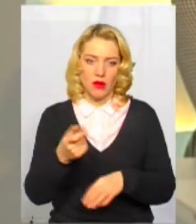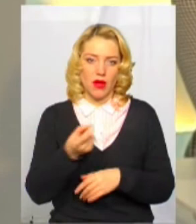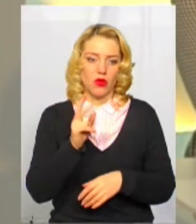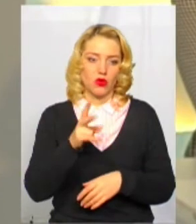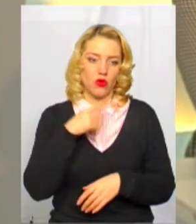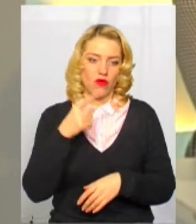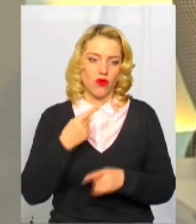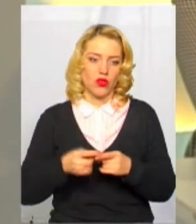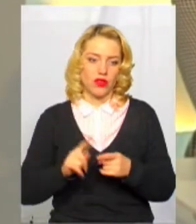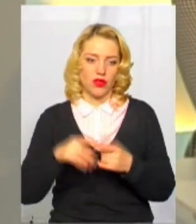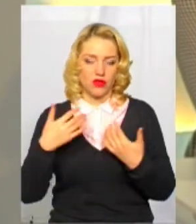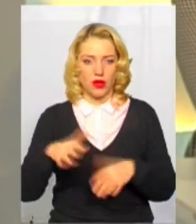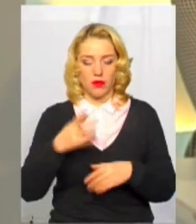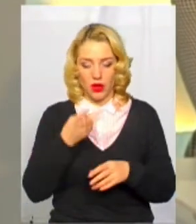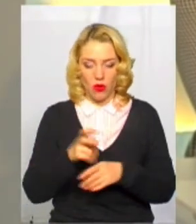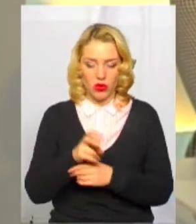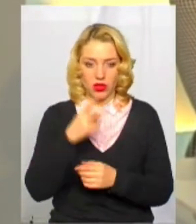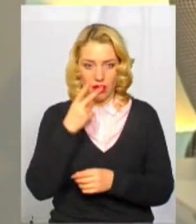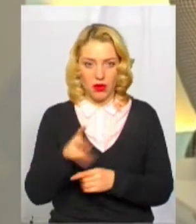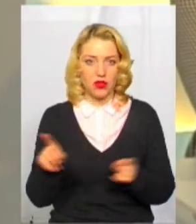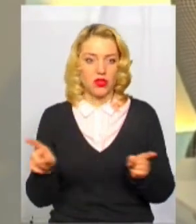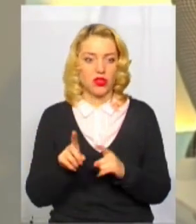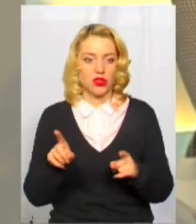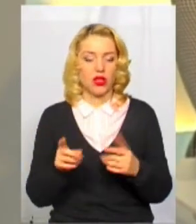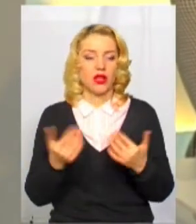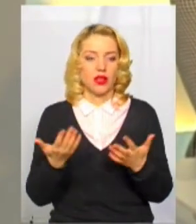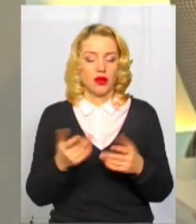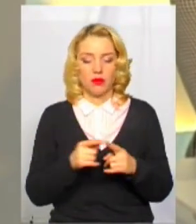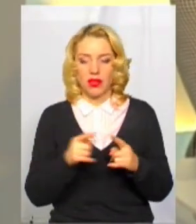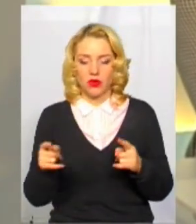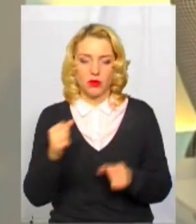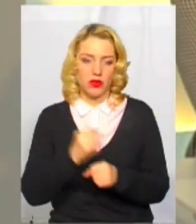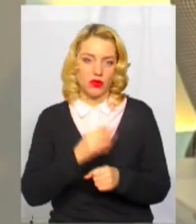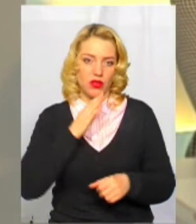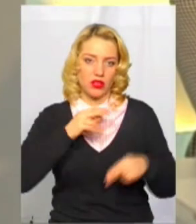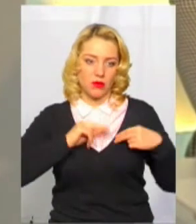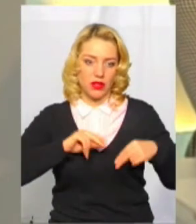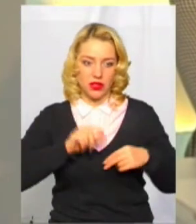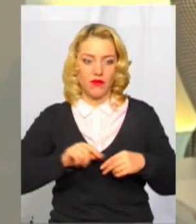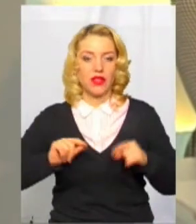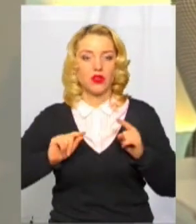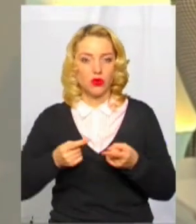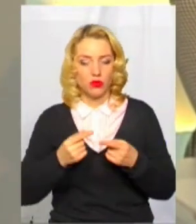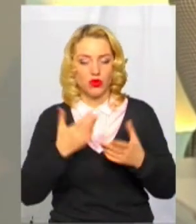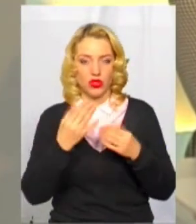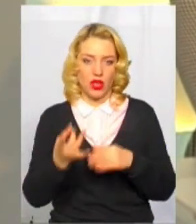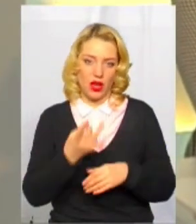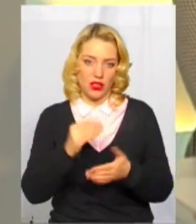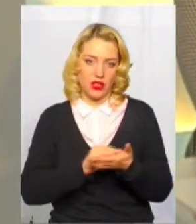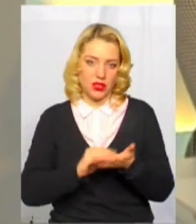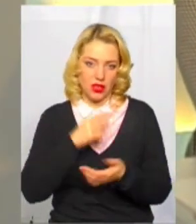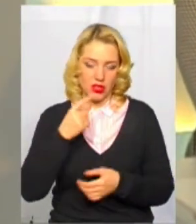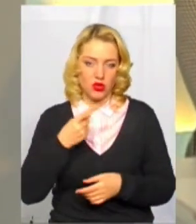хто говорить, і ви, навірно, приходите, і ви бачите, якими періодами працюють наші працівники. Тому ще раз кажу,